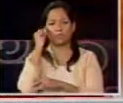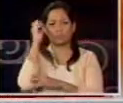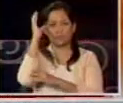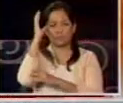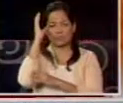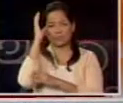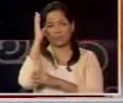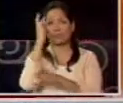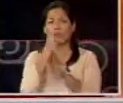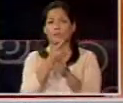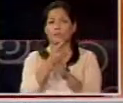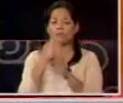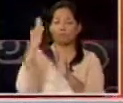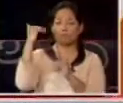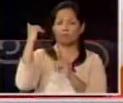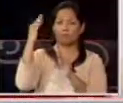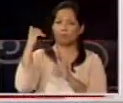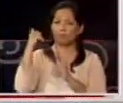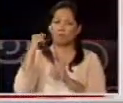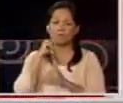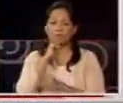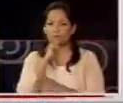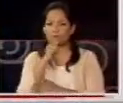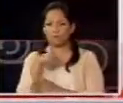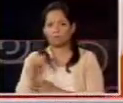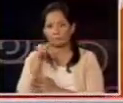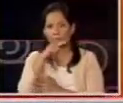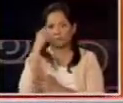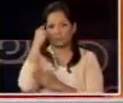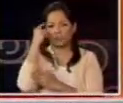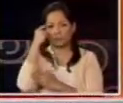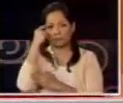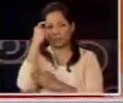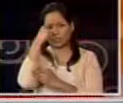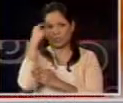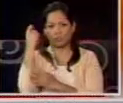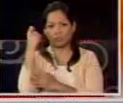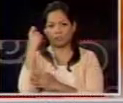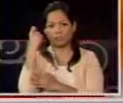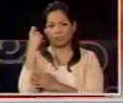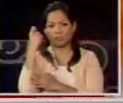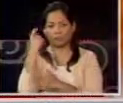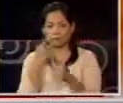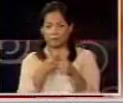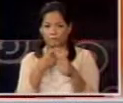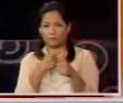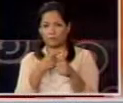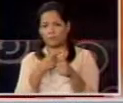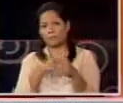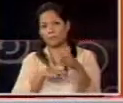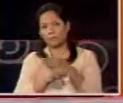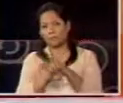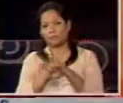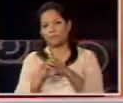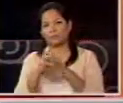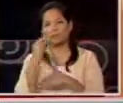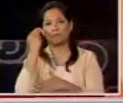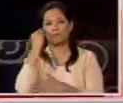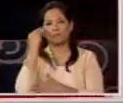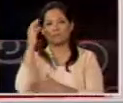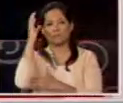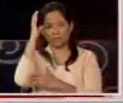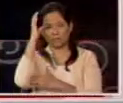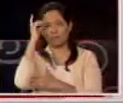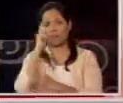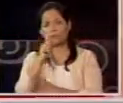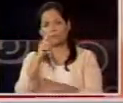karapatan. Sana naman po ay wag ganyan ang ating isipin sapagkat unang-una po pumasok po si Mrs. Corona sa isang kaso,